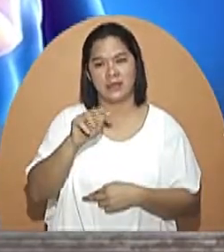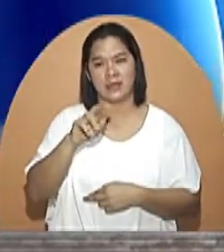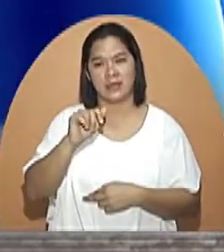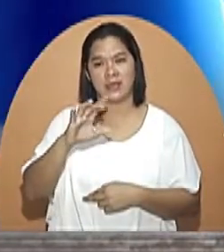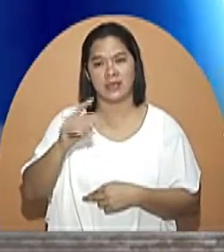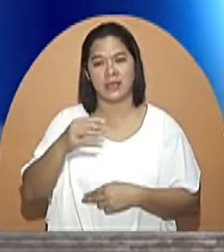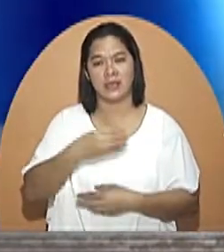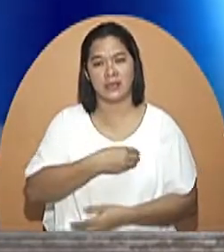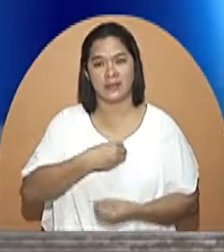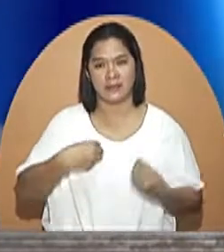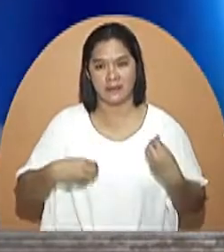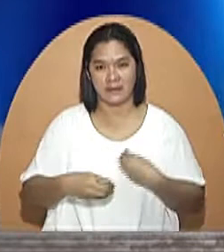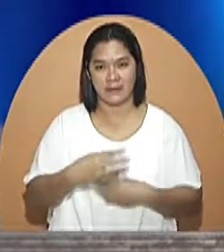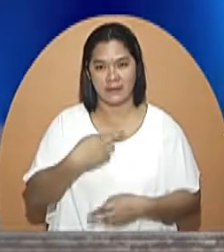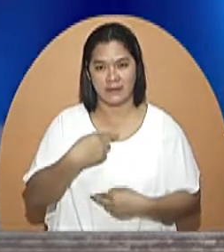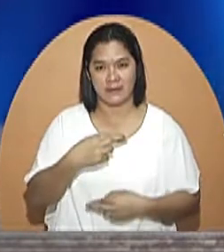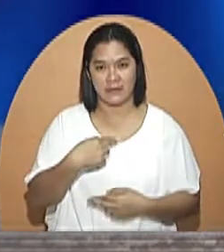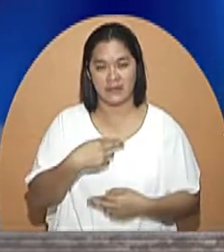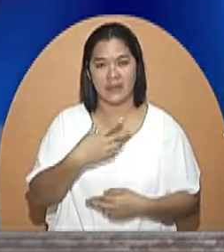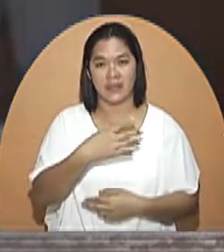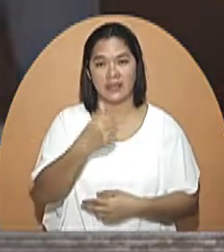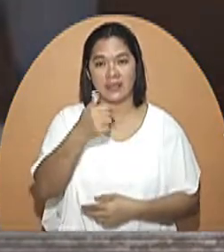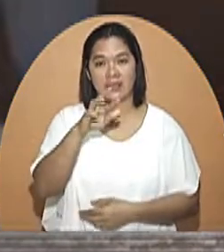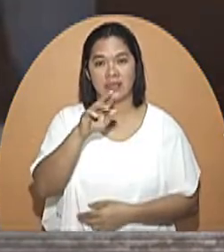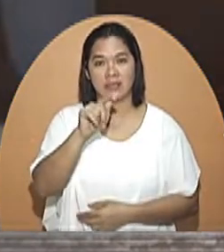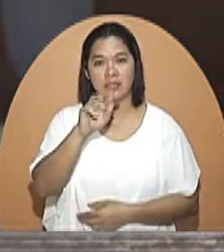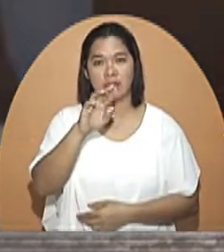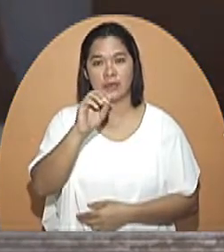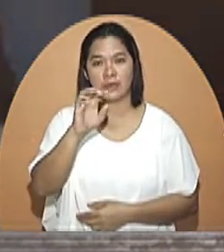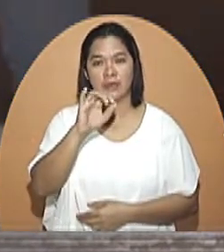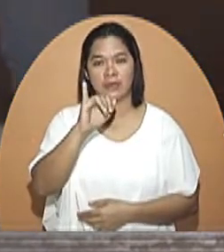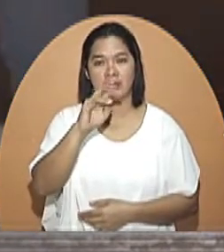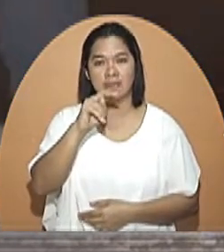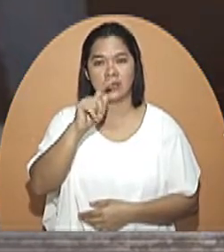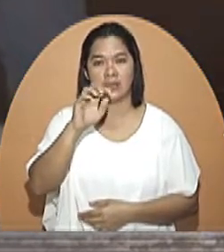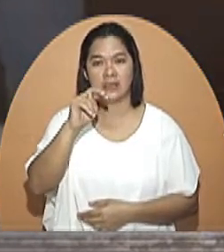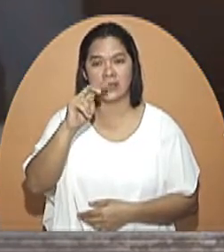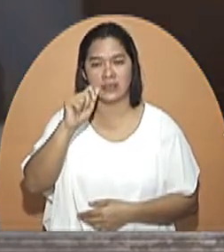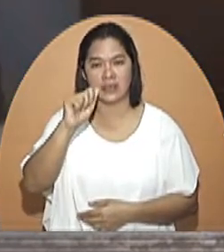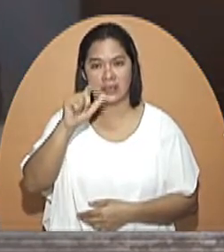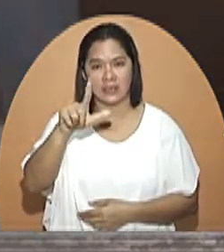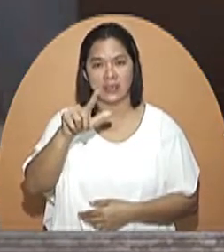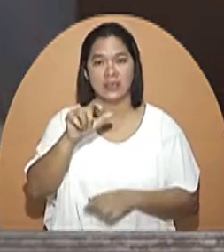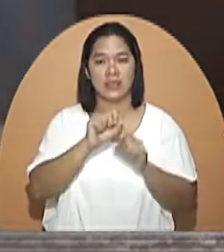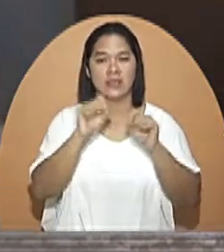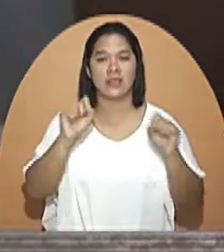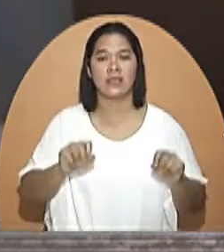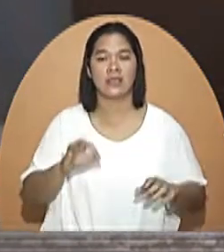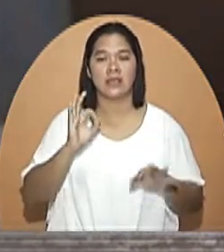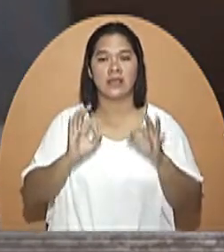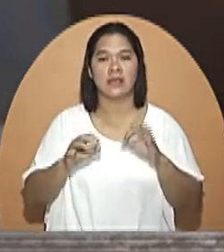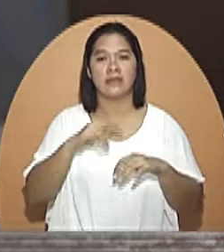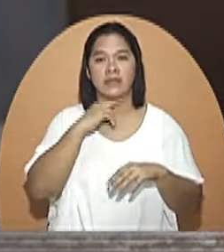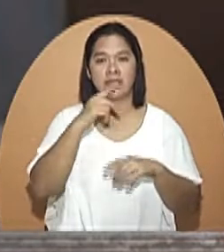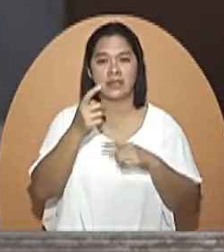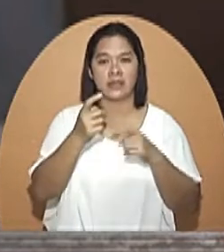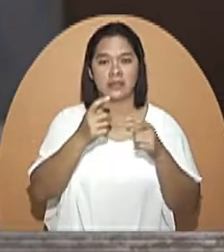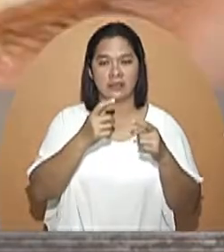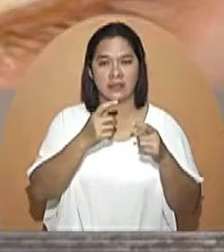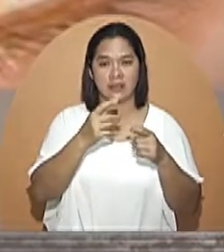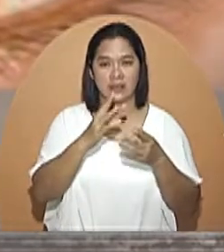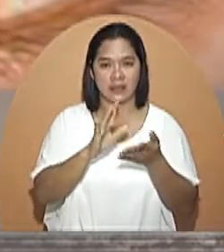tract, reproductive at gastrointestinal systems. Ito'y kapag hindi kaagad